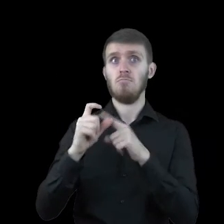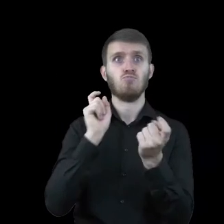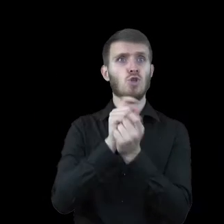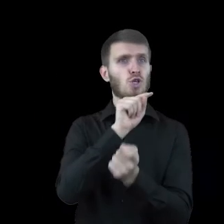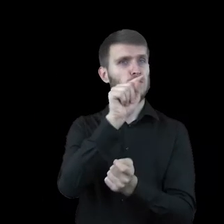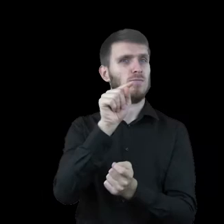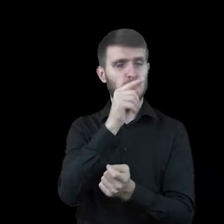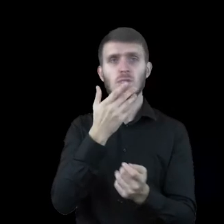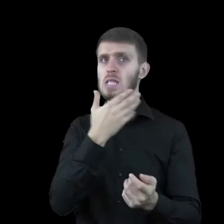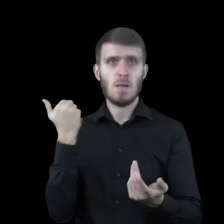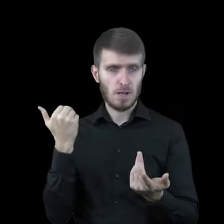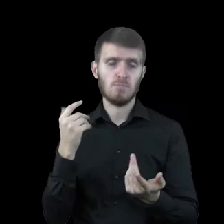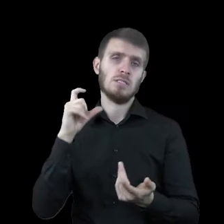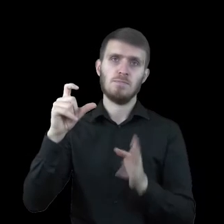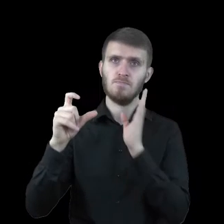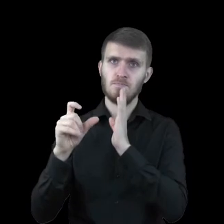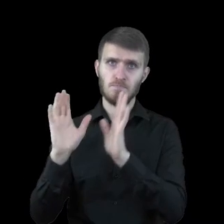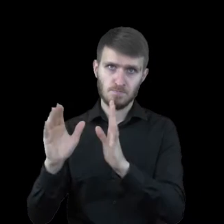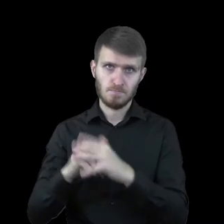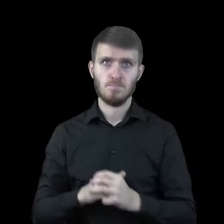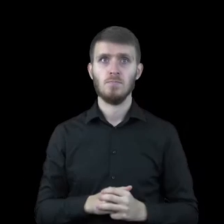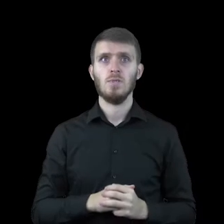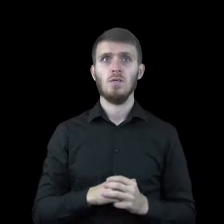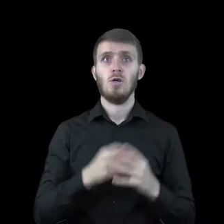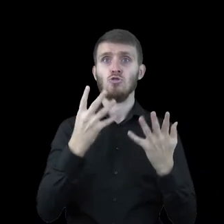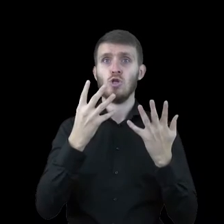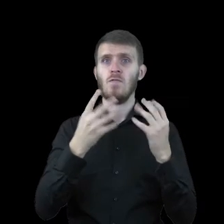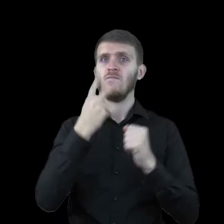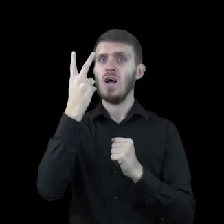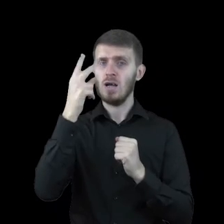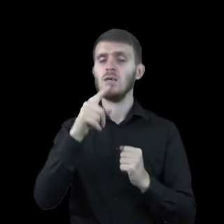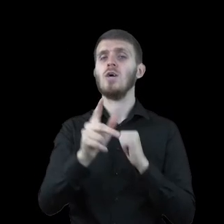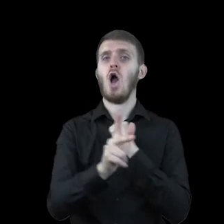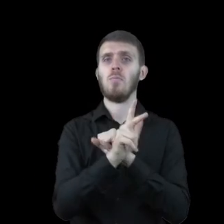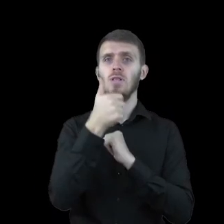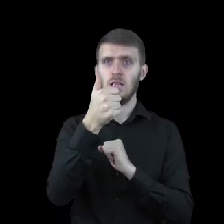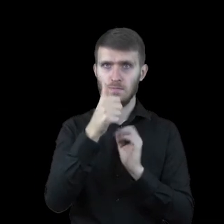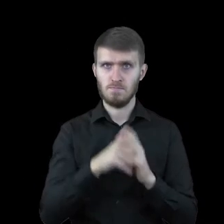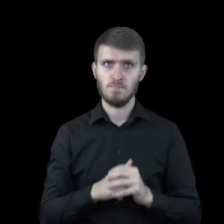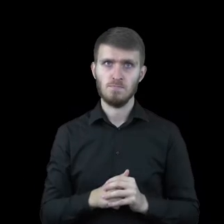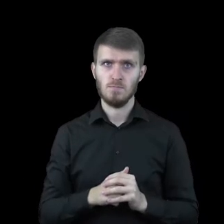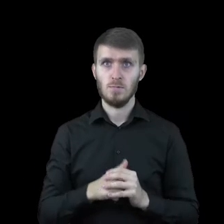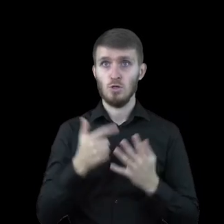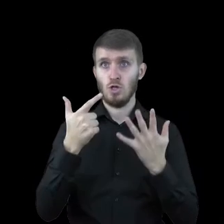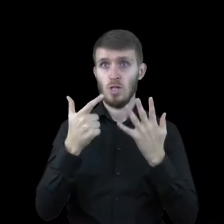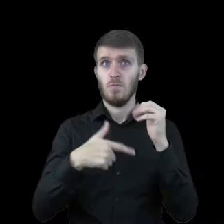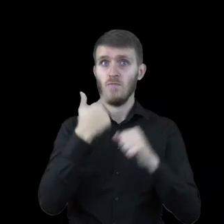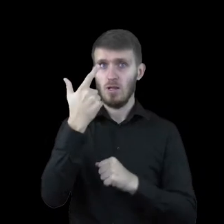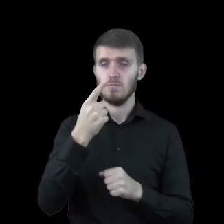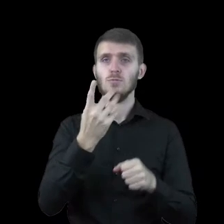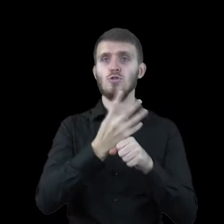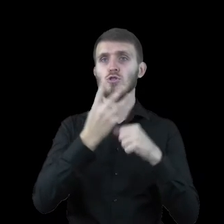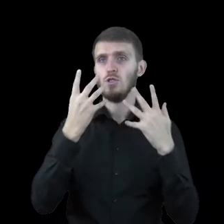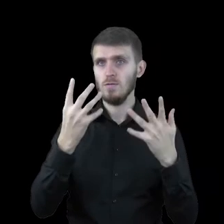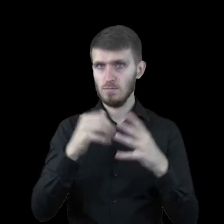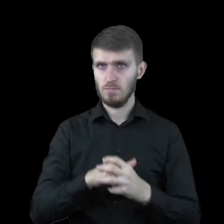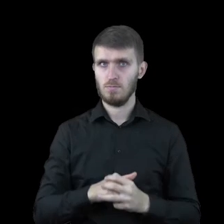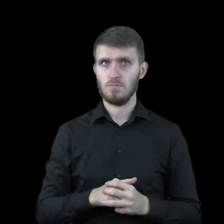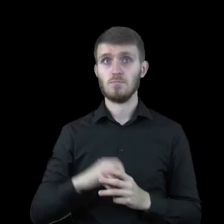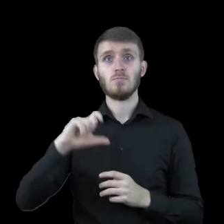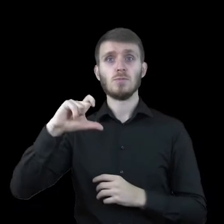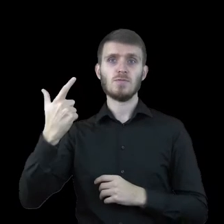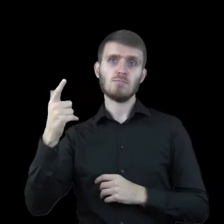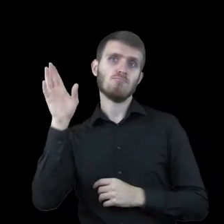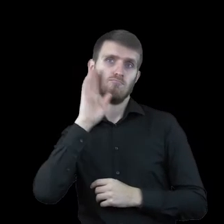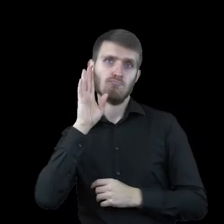kwadrat. Bo C to jest nasza przeciwprostokątna. 9 do kwadratu to 81. 7 do kwadratu